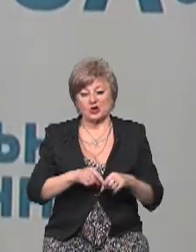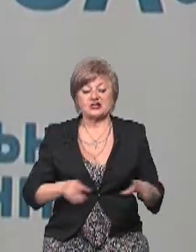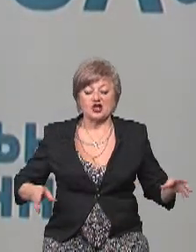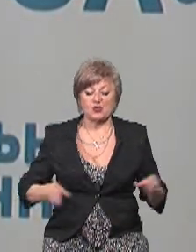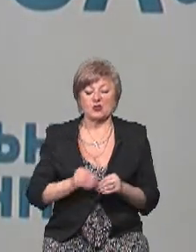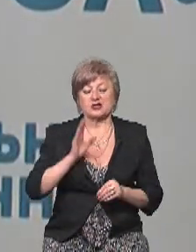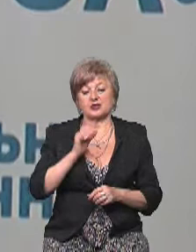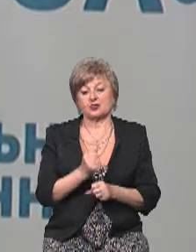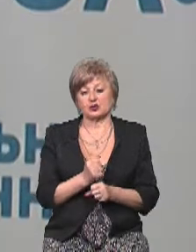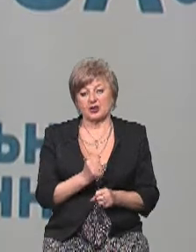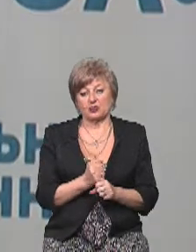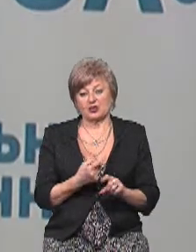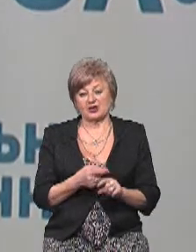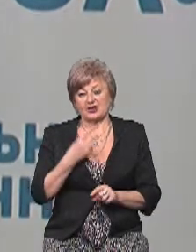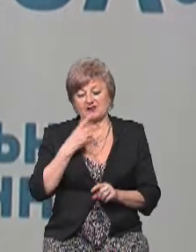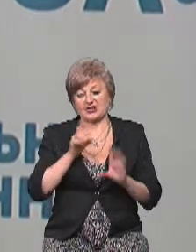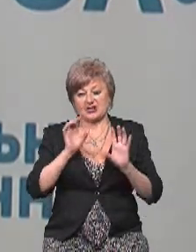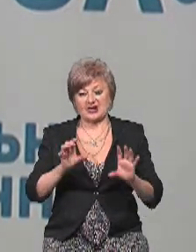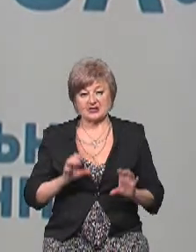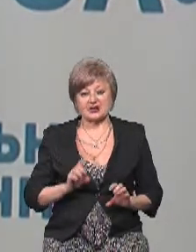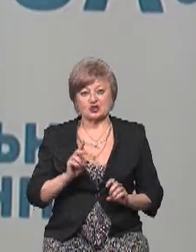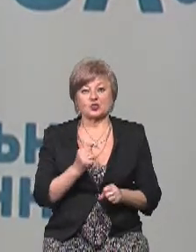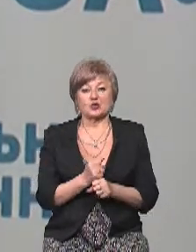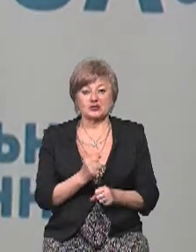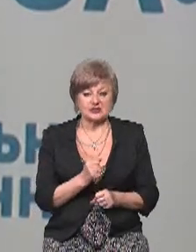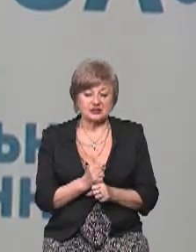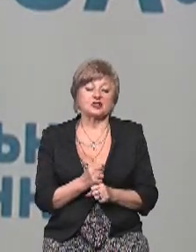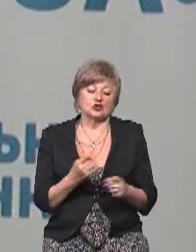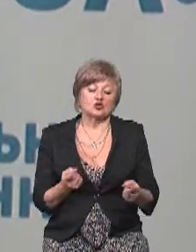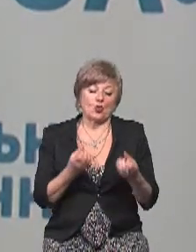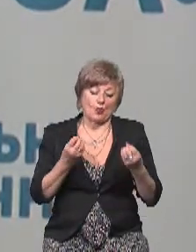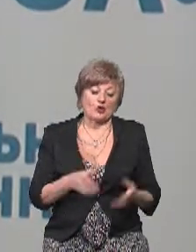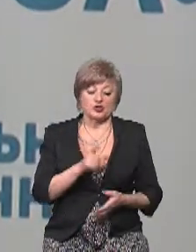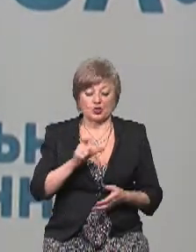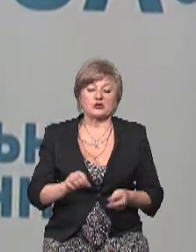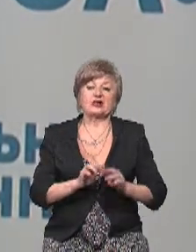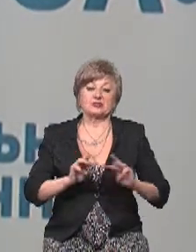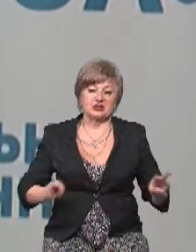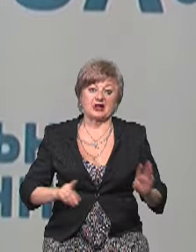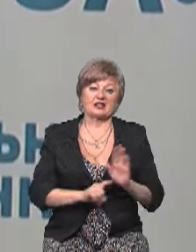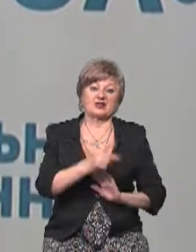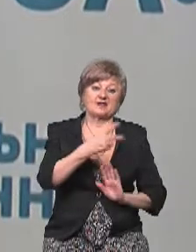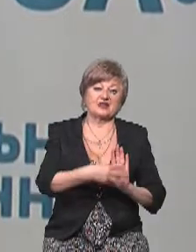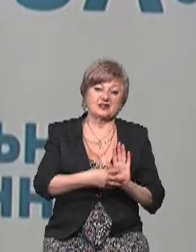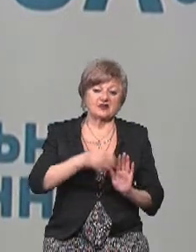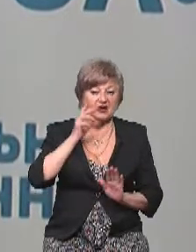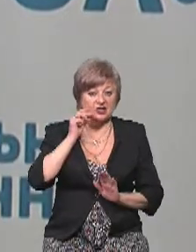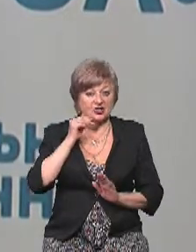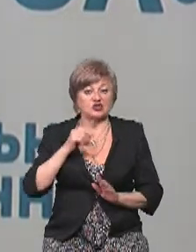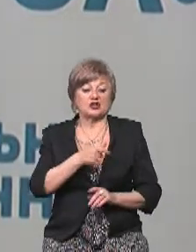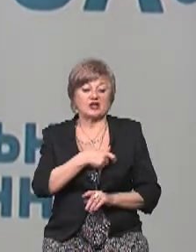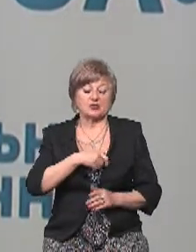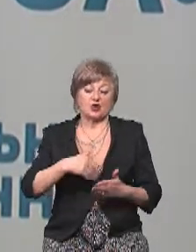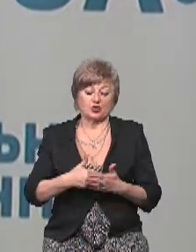будемо працювати над тим баченням закону, яке влаштує і звичайних людей та всі міністерства. З 29 числа депутати нової Верховної